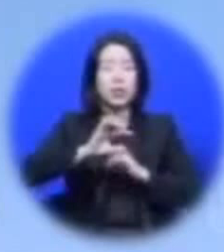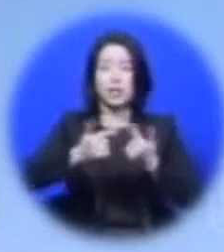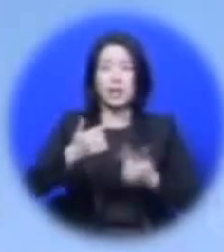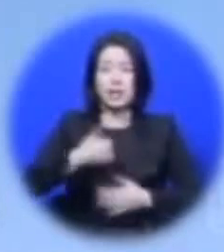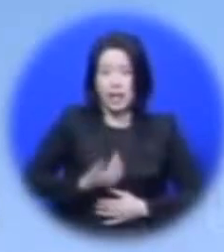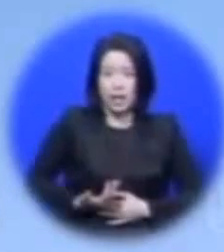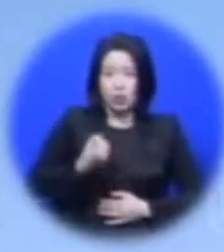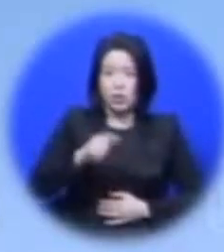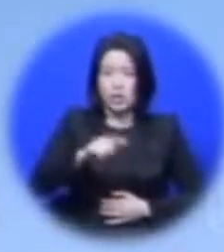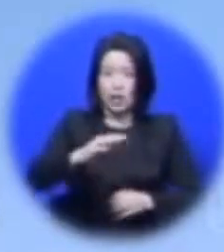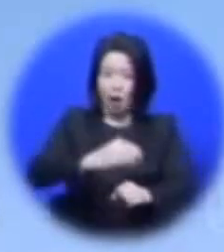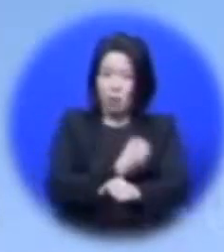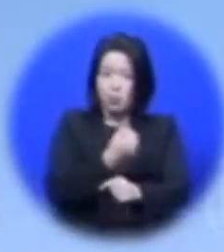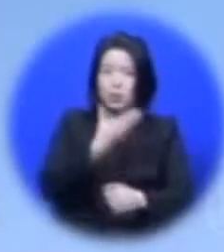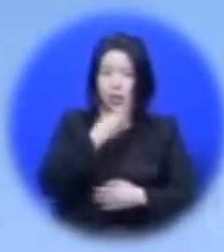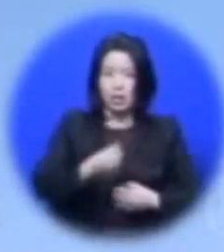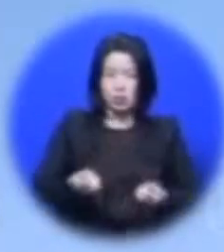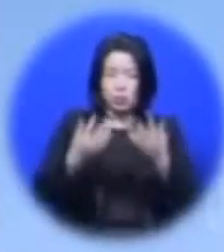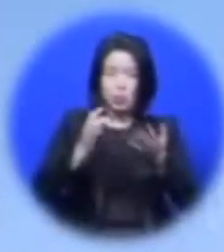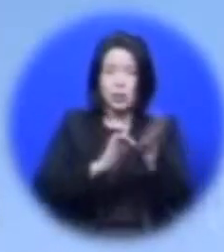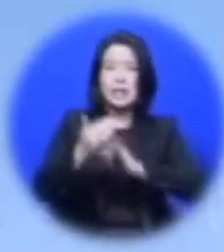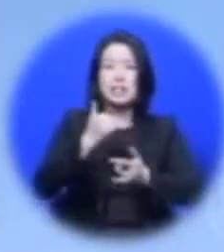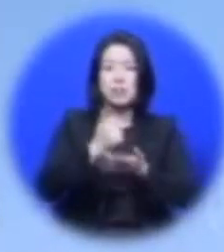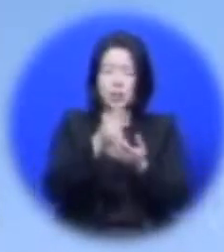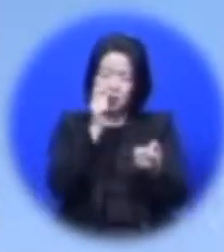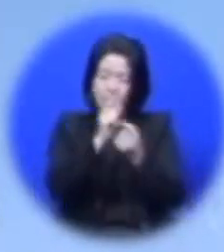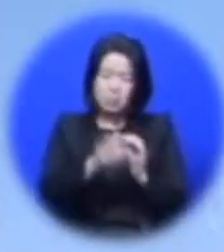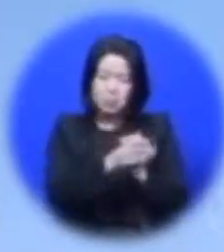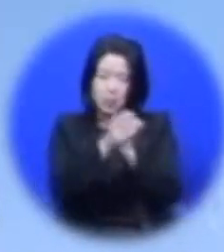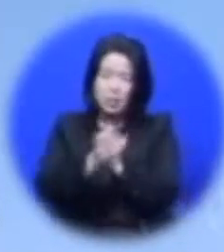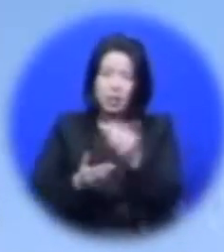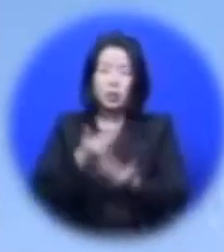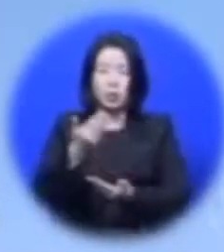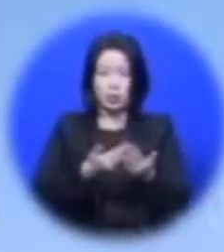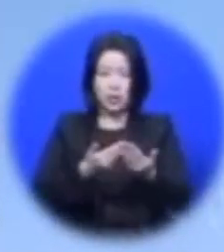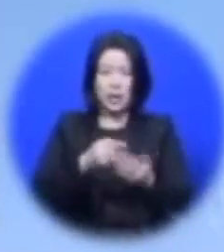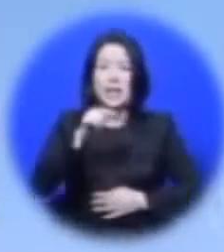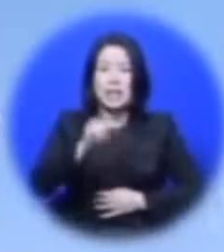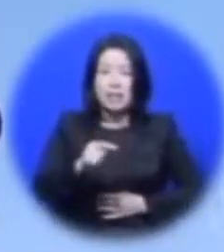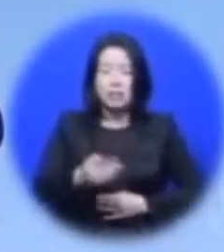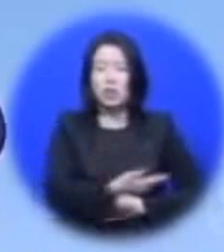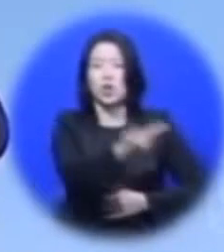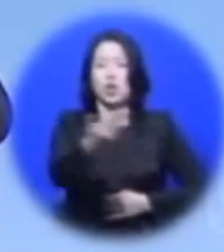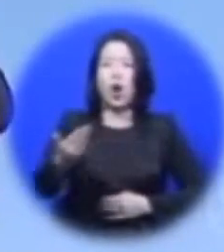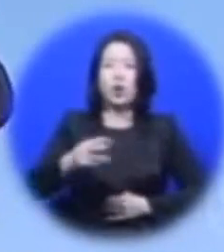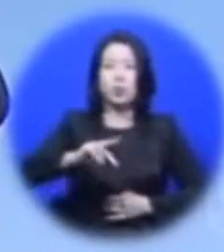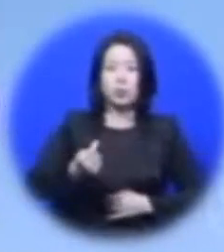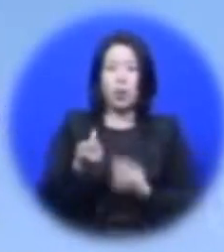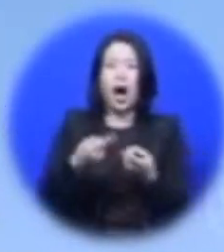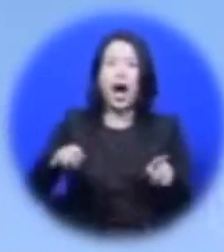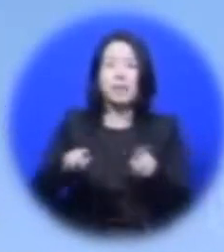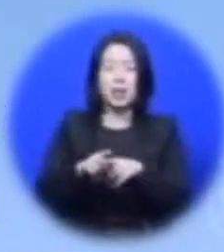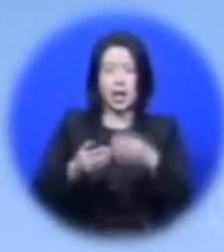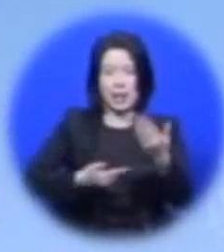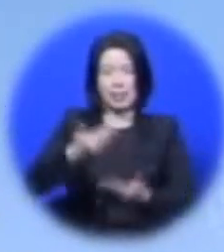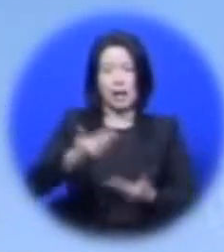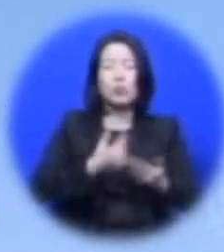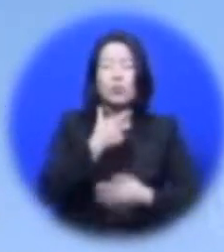이 엄청난 축복, 예수님과의 친밀한 교제, 이것을 여러분도 같이 나누고